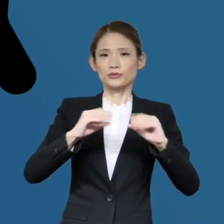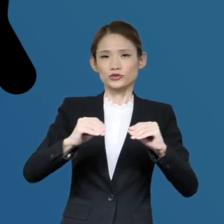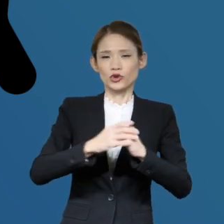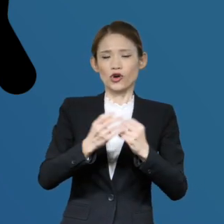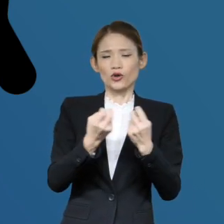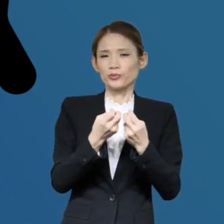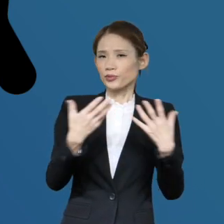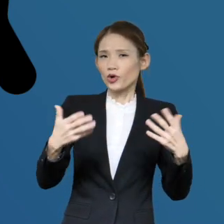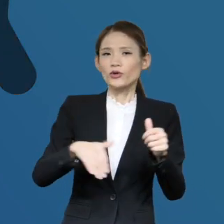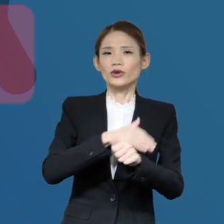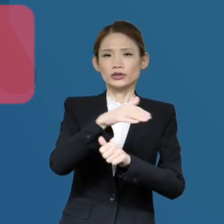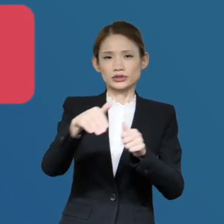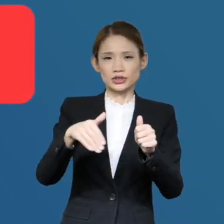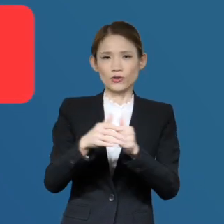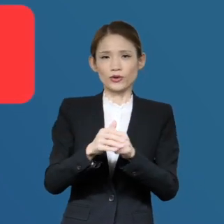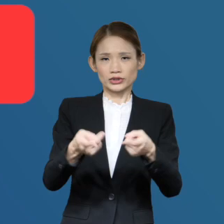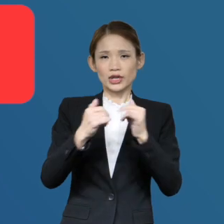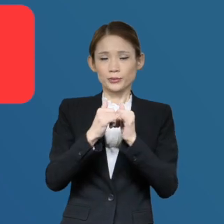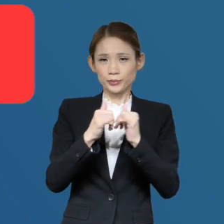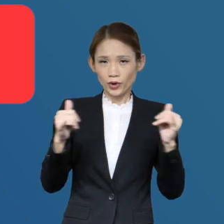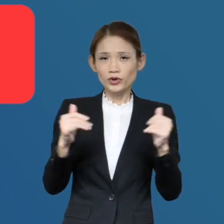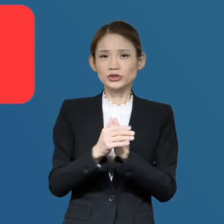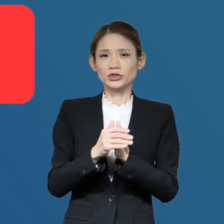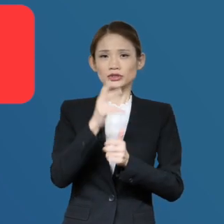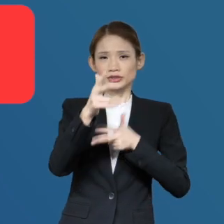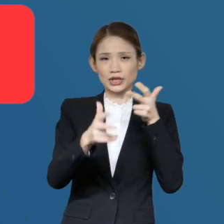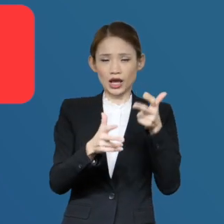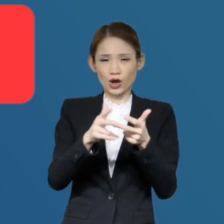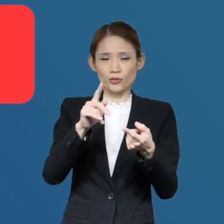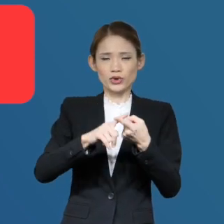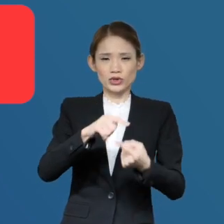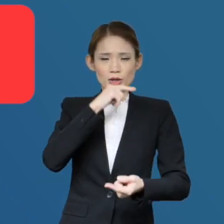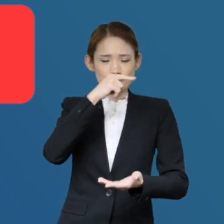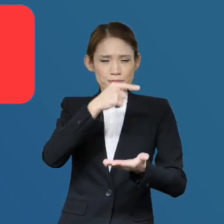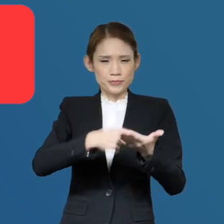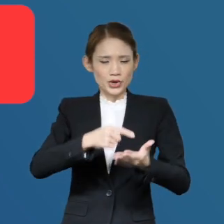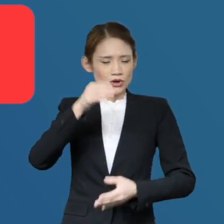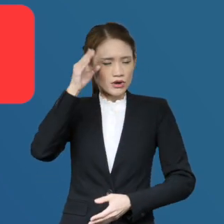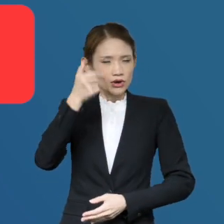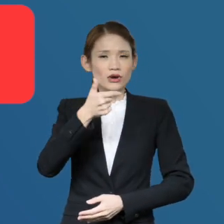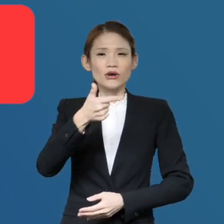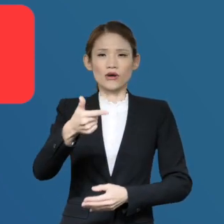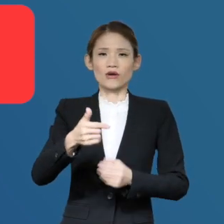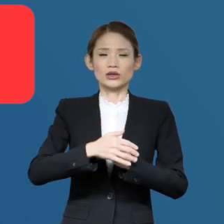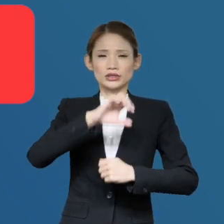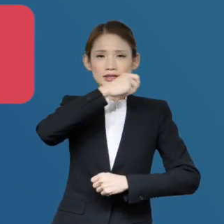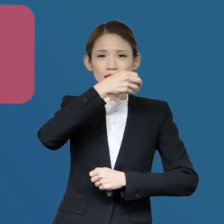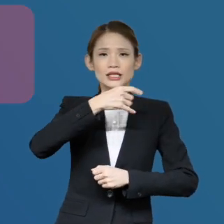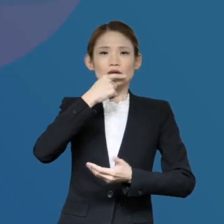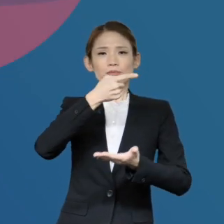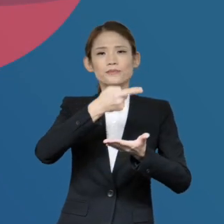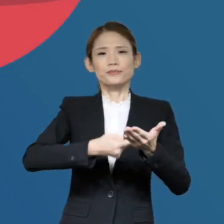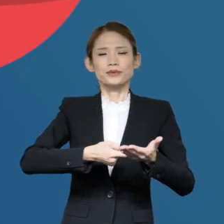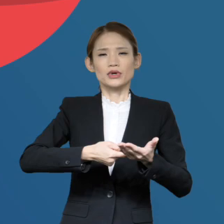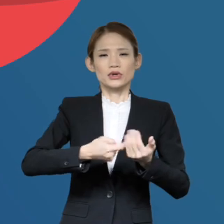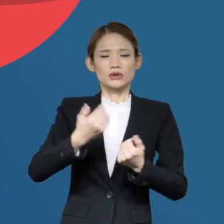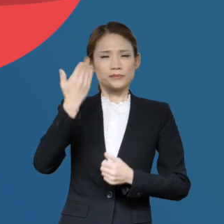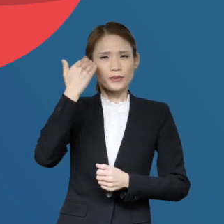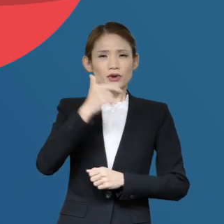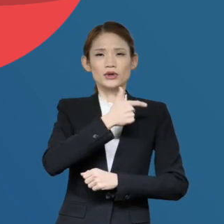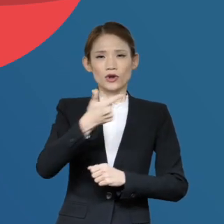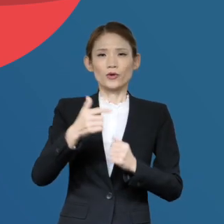중단이 불가피한 경우, 참여자가 사업에 막대한 지장을 초래하거나 재산상 손해를 끼친